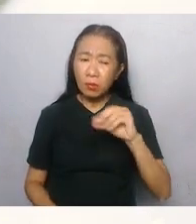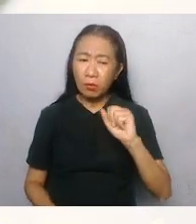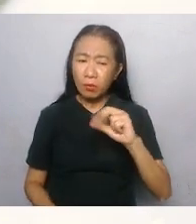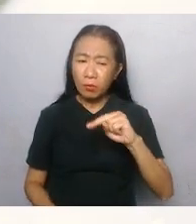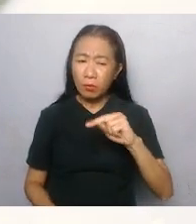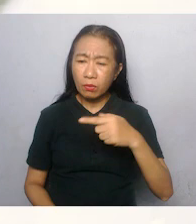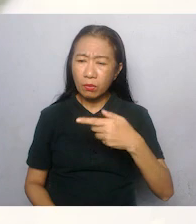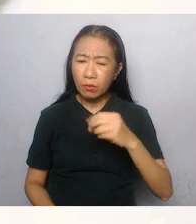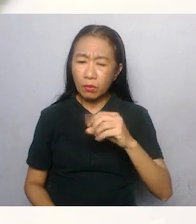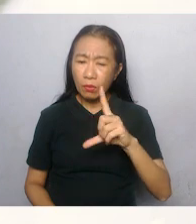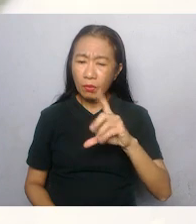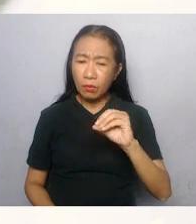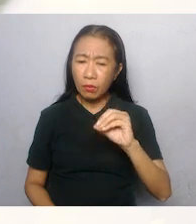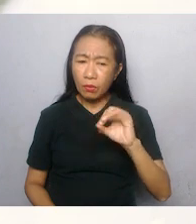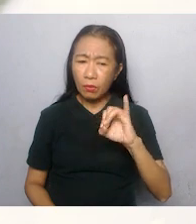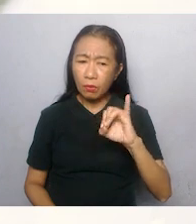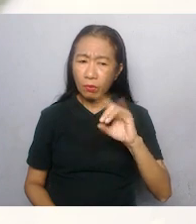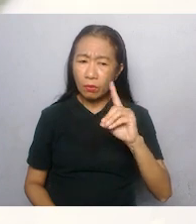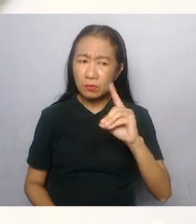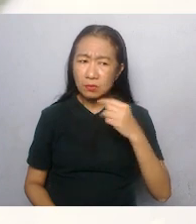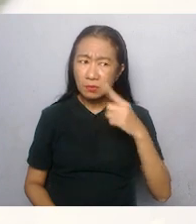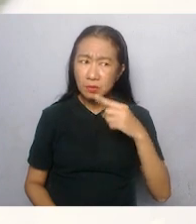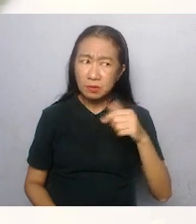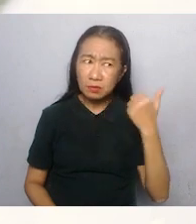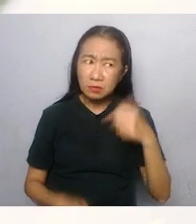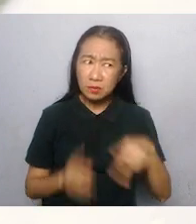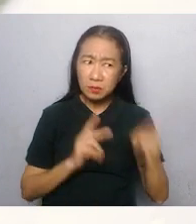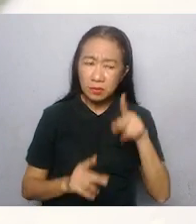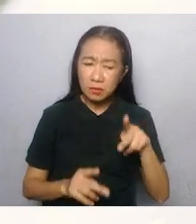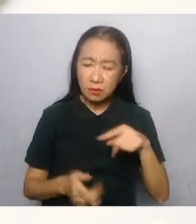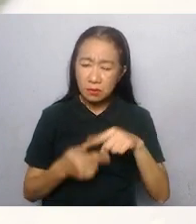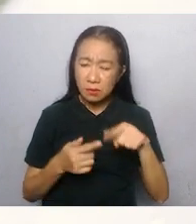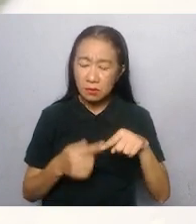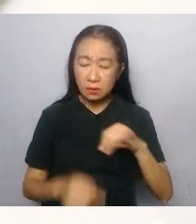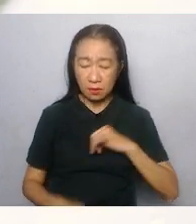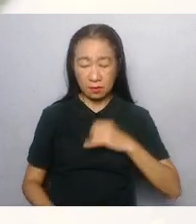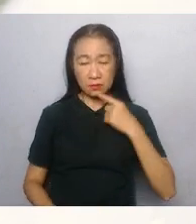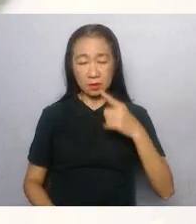mga mongoloid sinasabi nila? Tapos sabi ko,